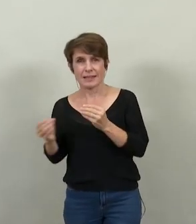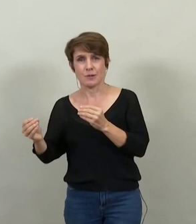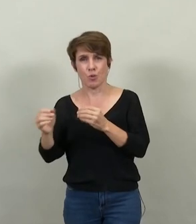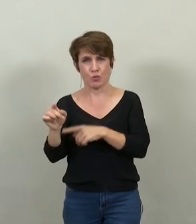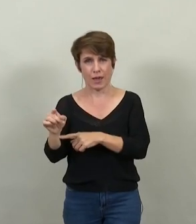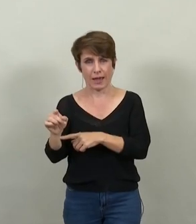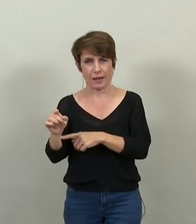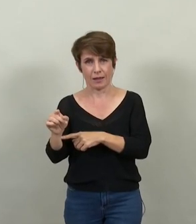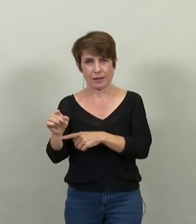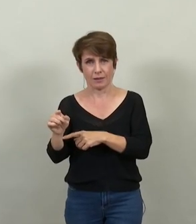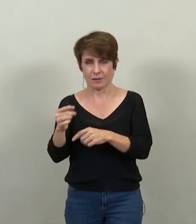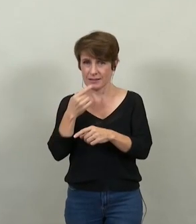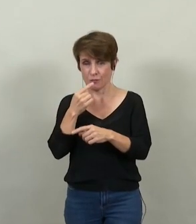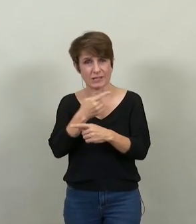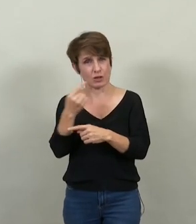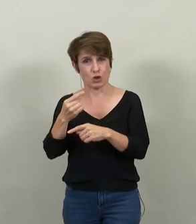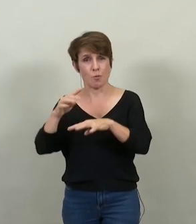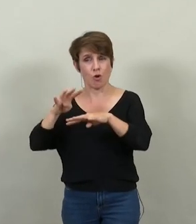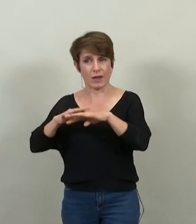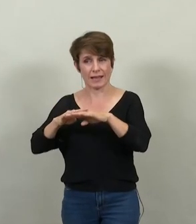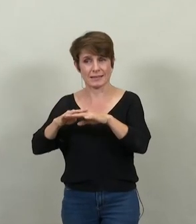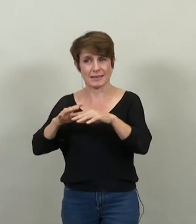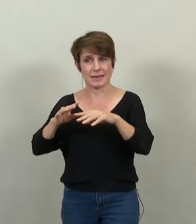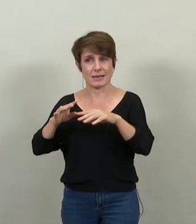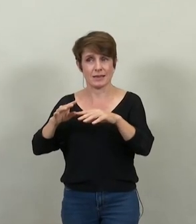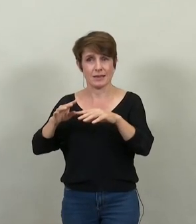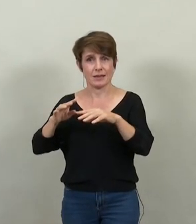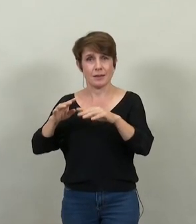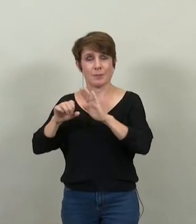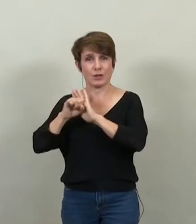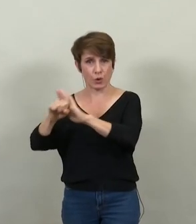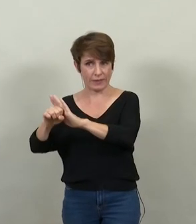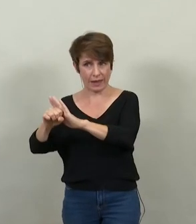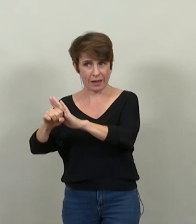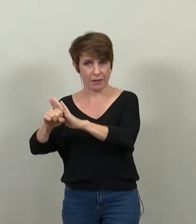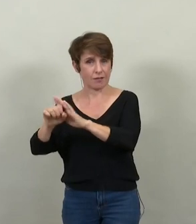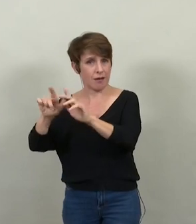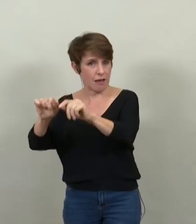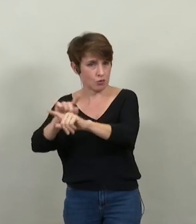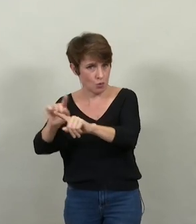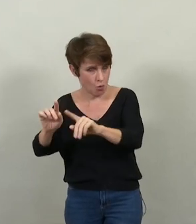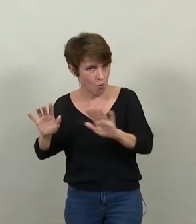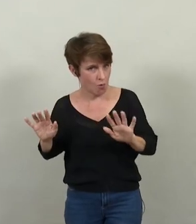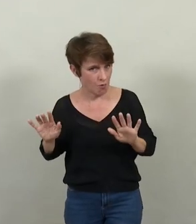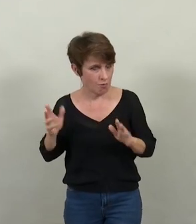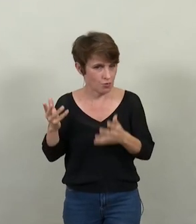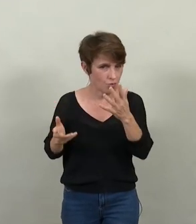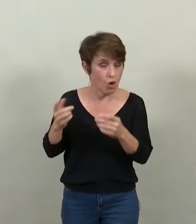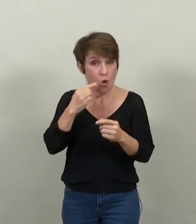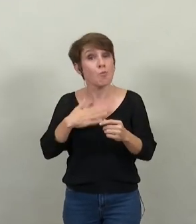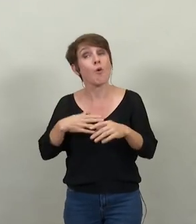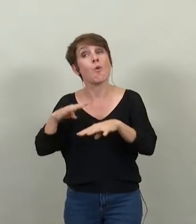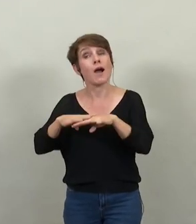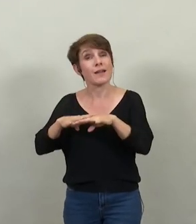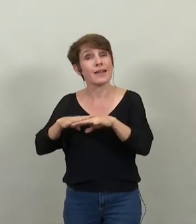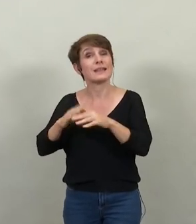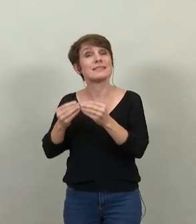ne sont pas que les qpv et je je valide cette cet aspect là simplement ce que je voulez moi pour moi les quartiers populaires